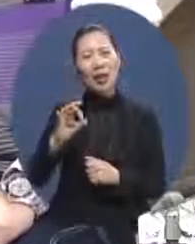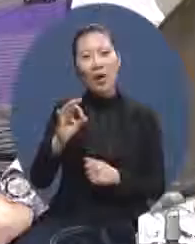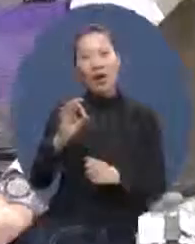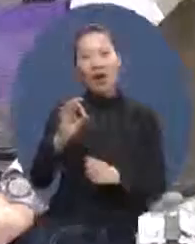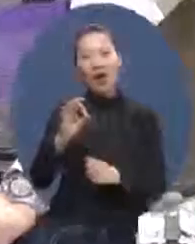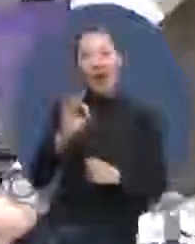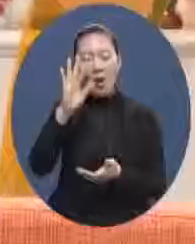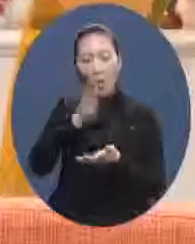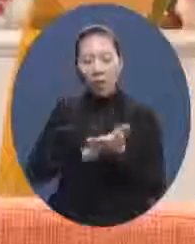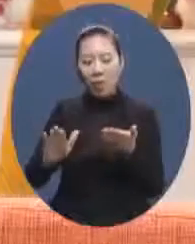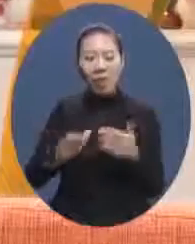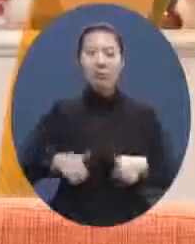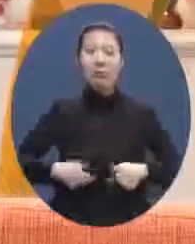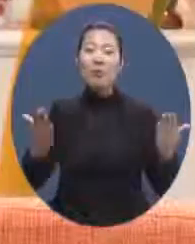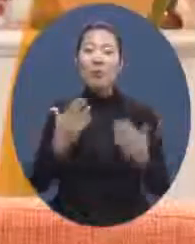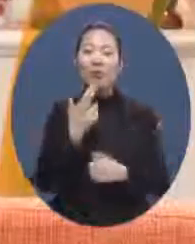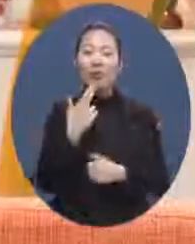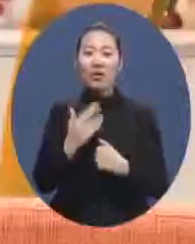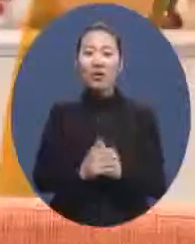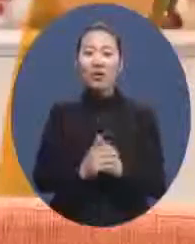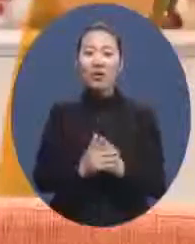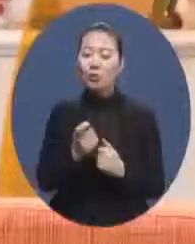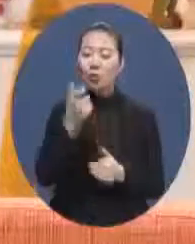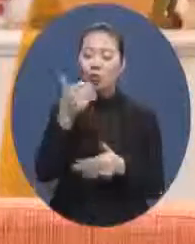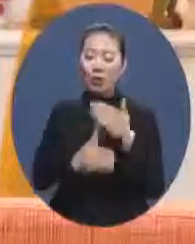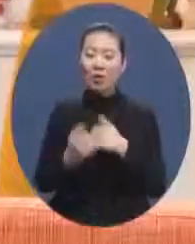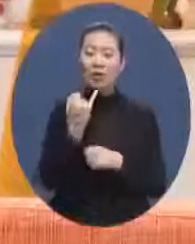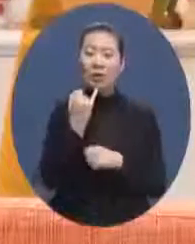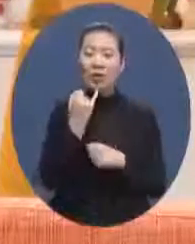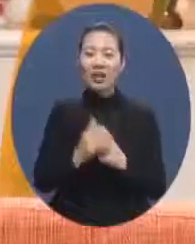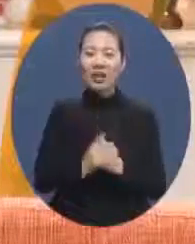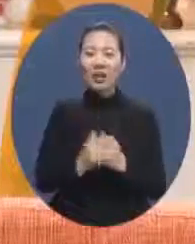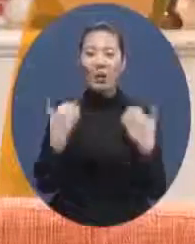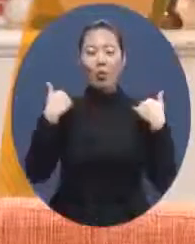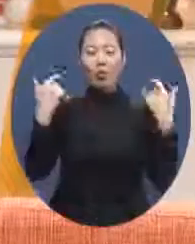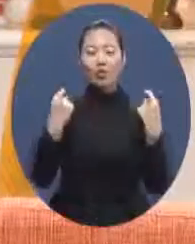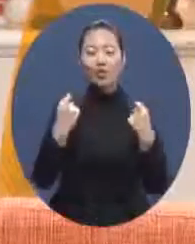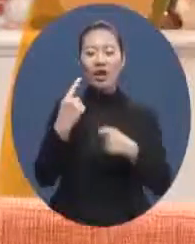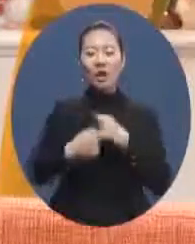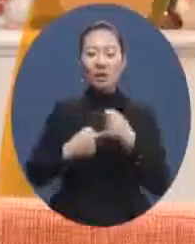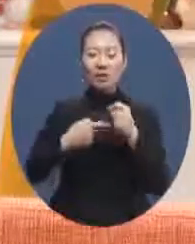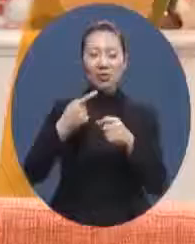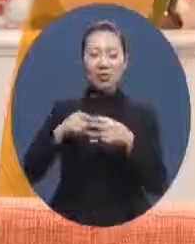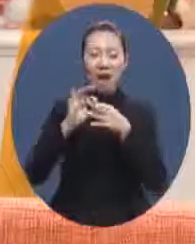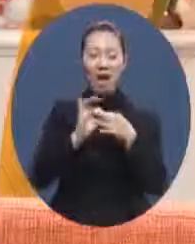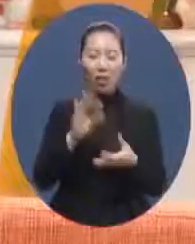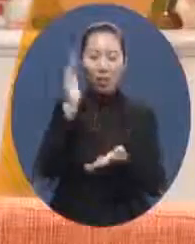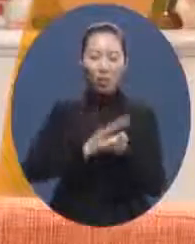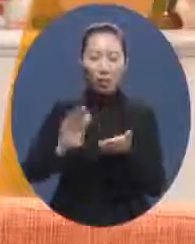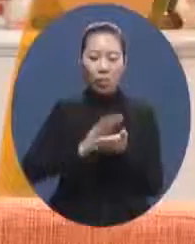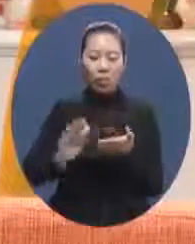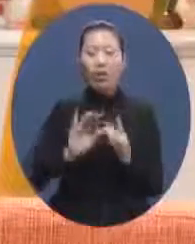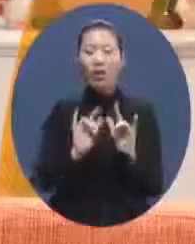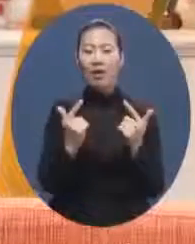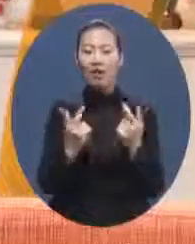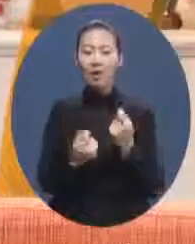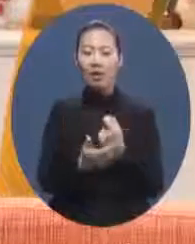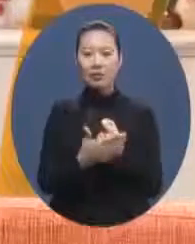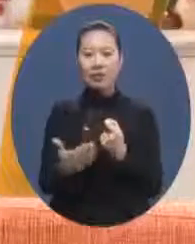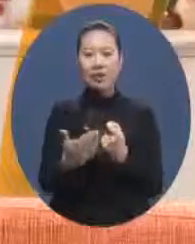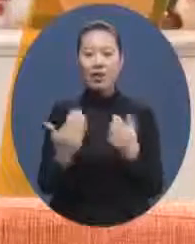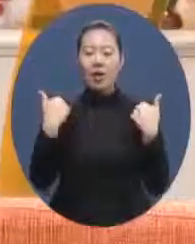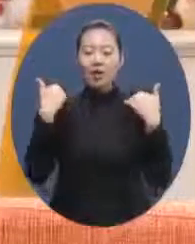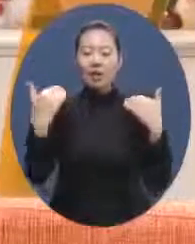아, 우리 어른도 항상 1년 365일 밥맛이 땡기는 건 아니고, 이제 어른들이 아이의 문제 행동을 다루는